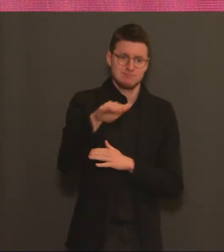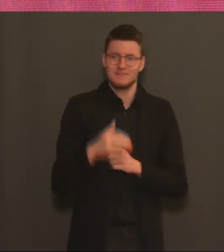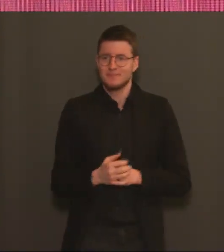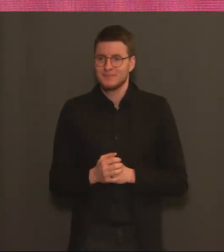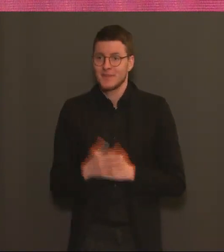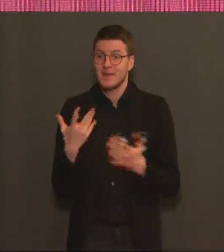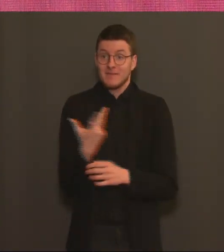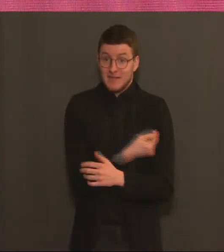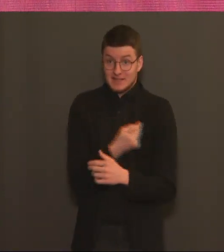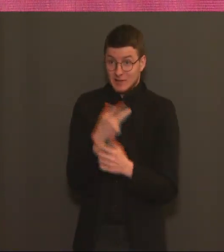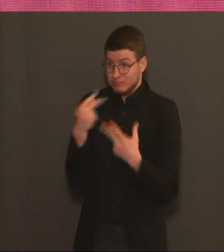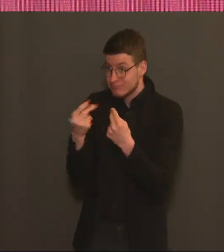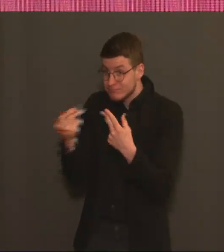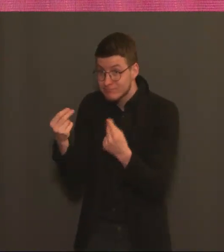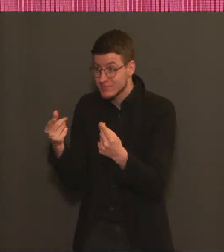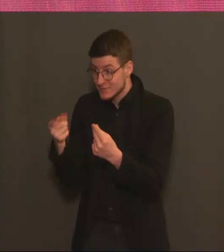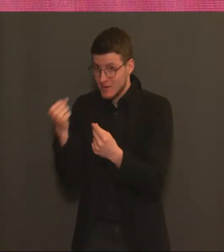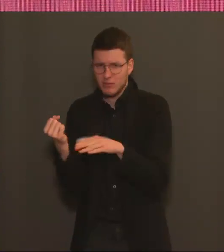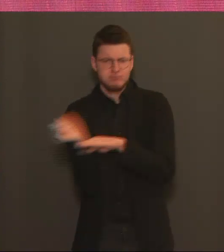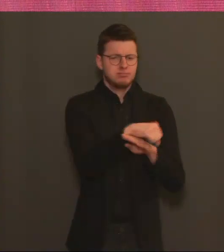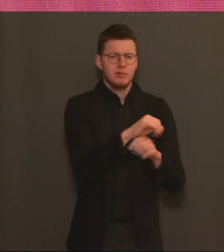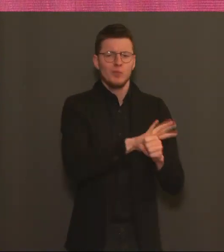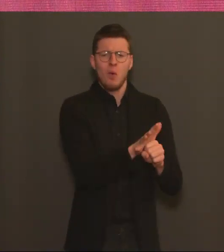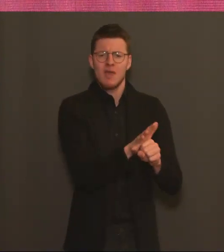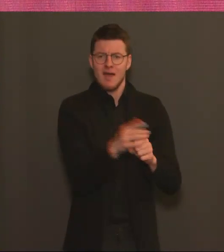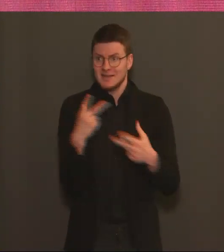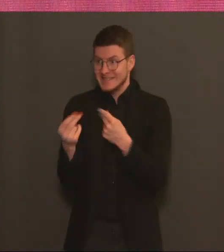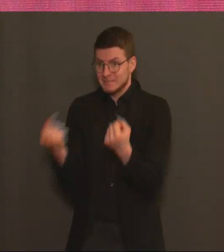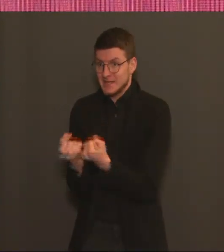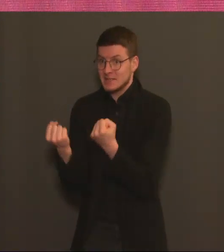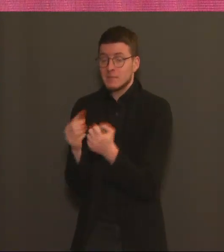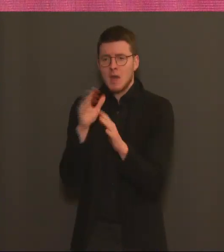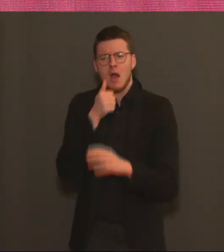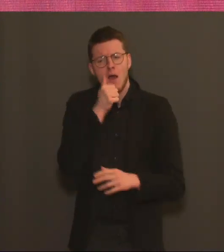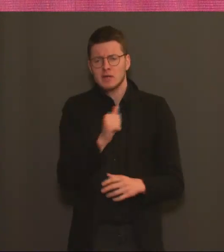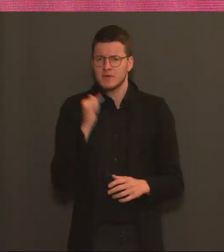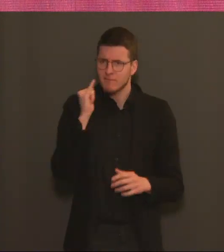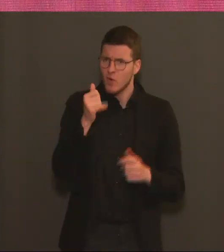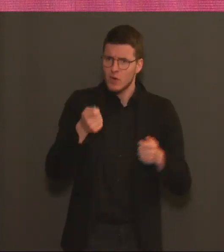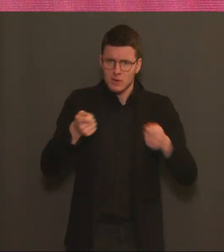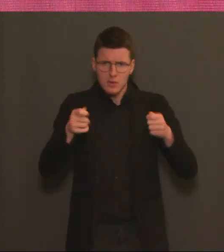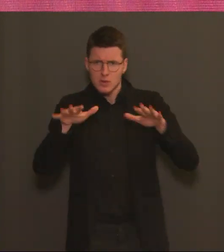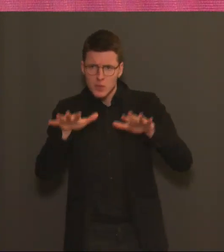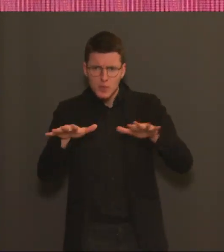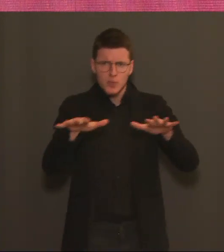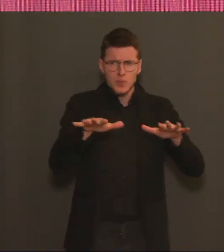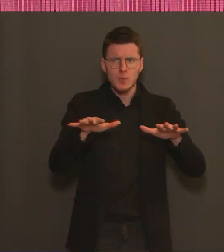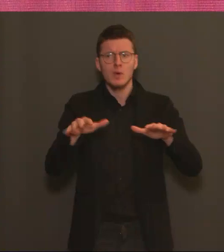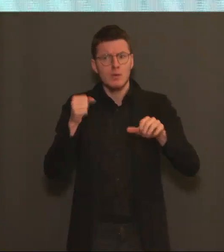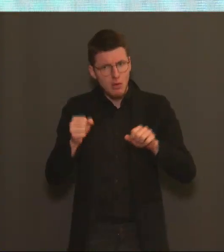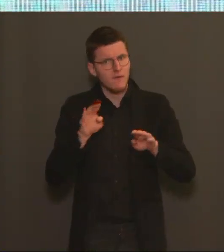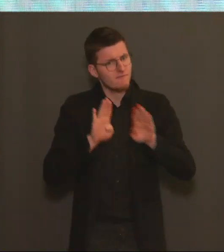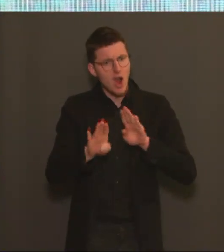overwinnen, maar enkel dankzij rustige vasthoudendheid zullen we dat ook op een veilige manier kunnen doen.